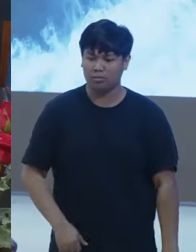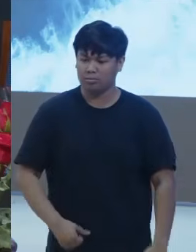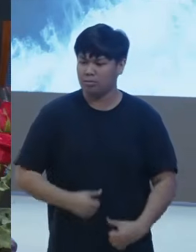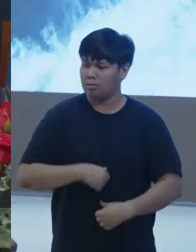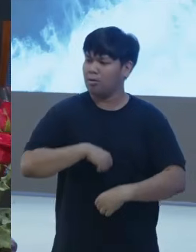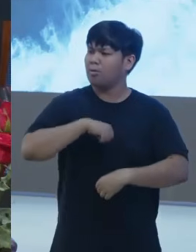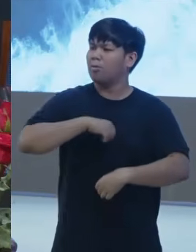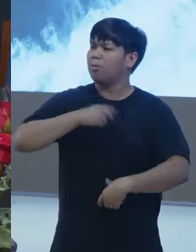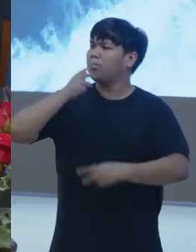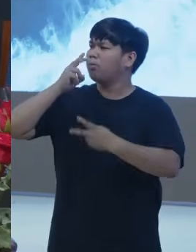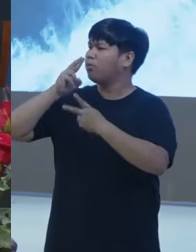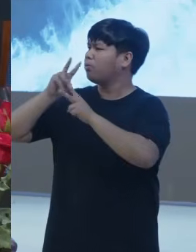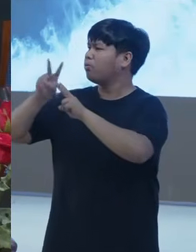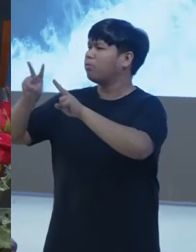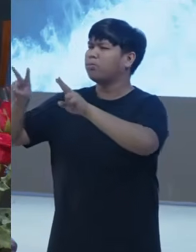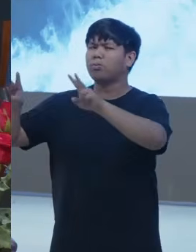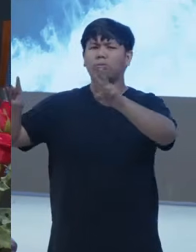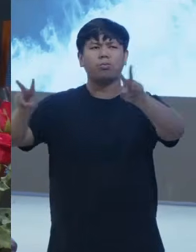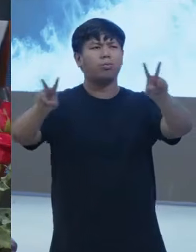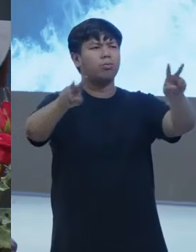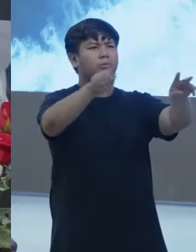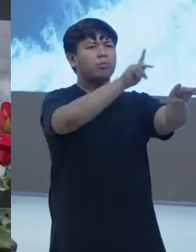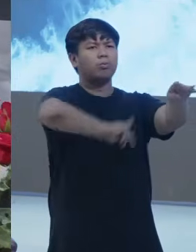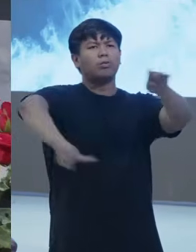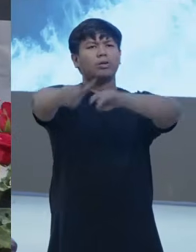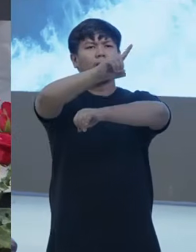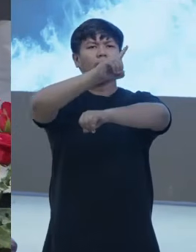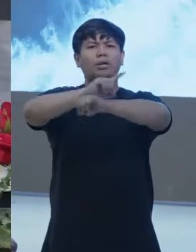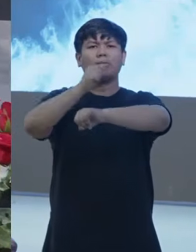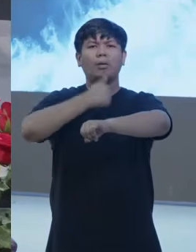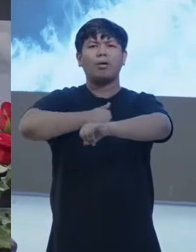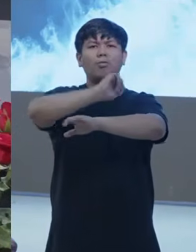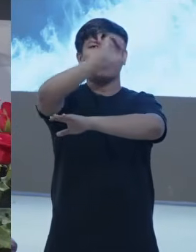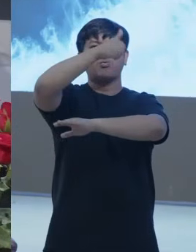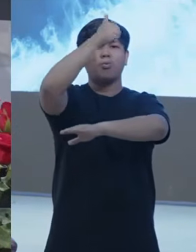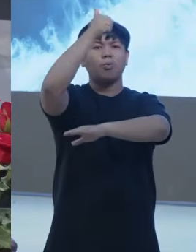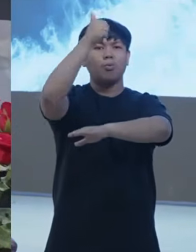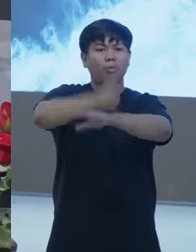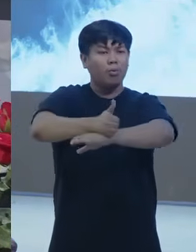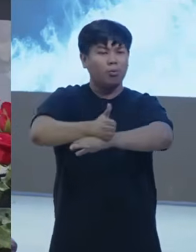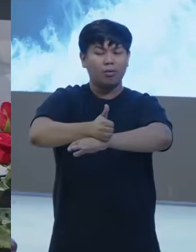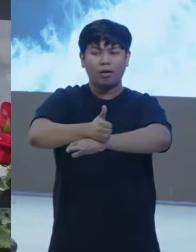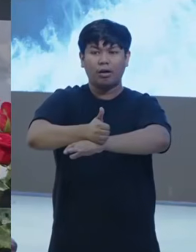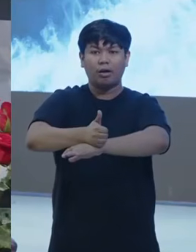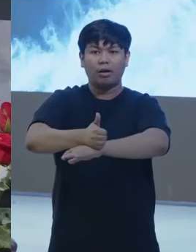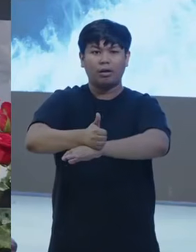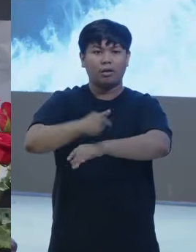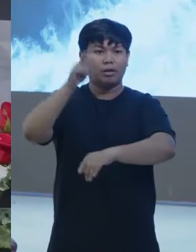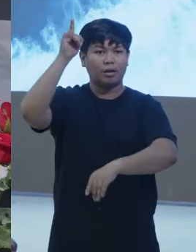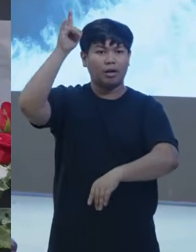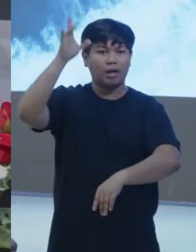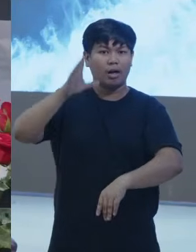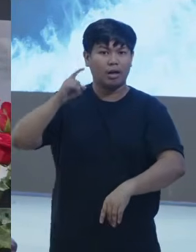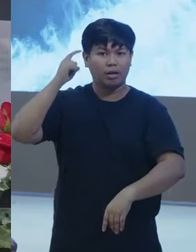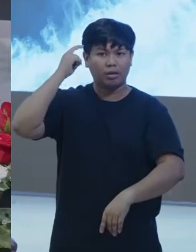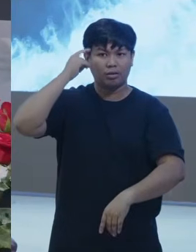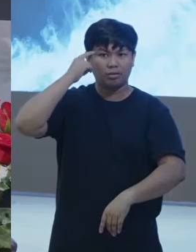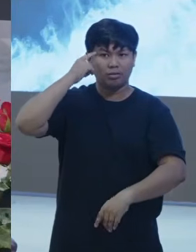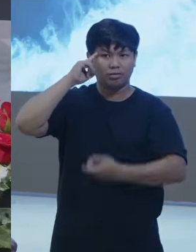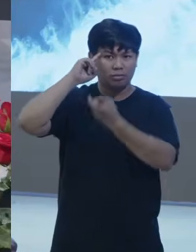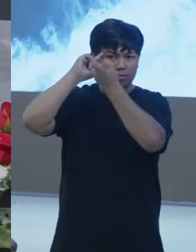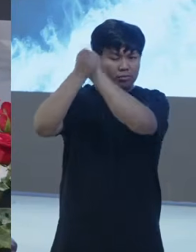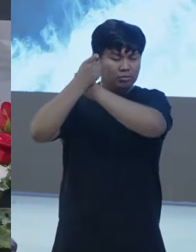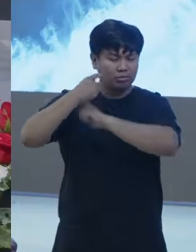nasira ang ulo niya. At nung siya ay nagising sa katotohanan, ito pong sinabi niya, Daniel